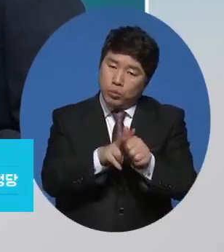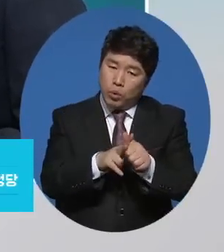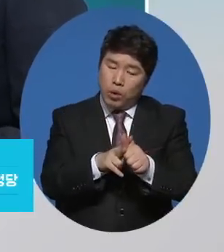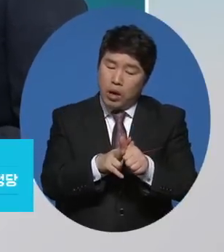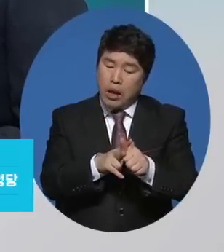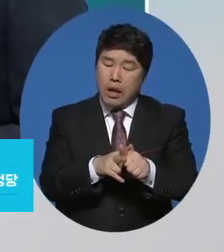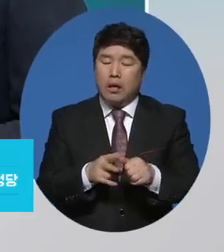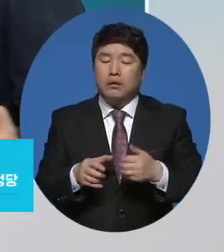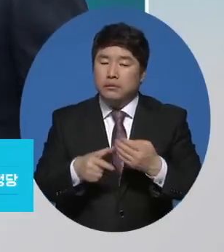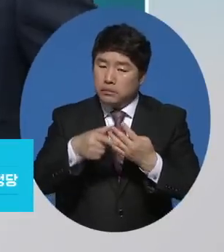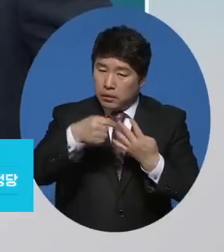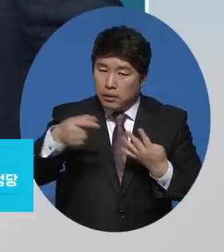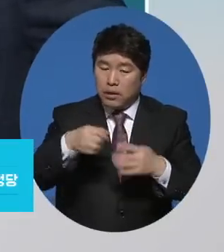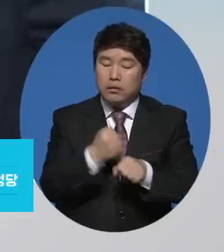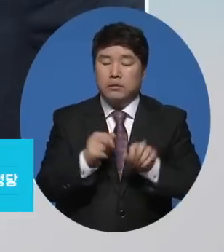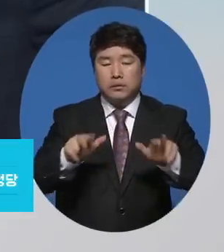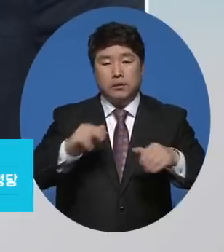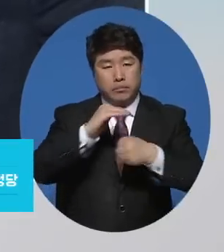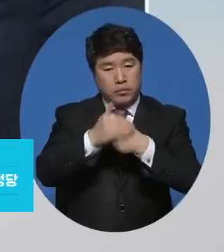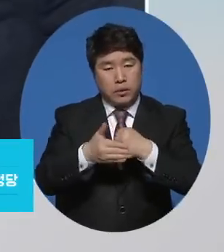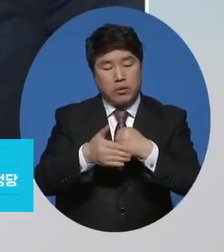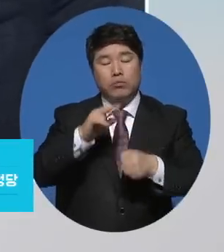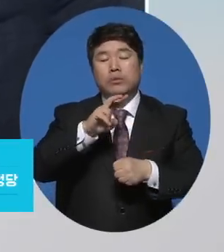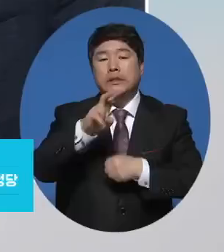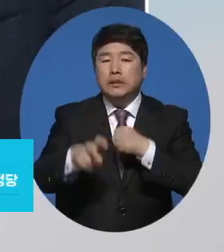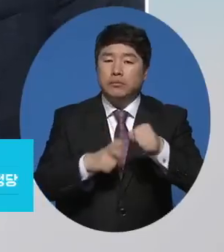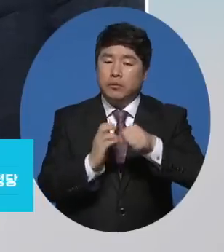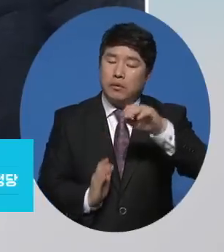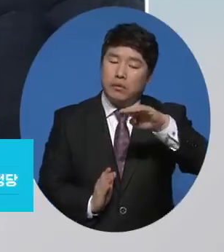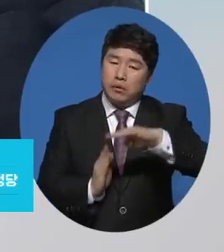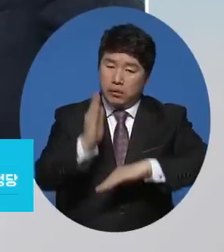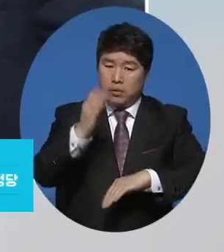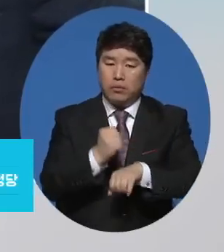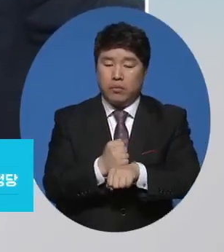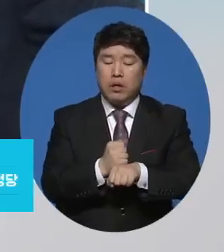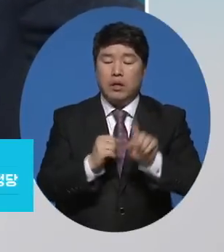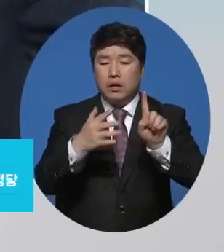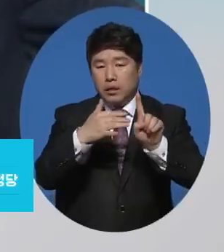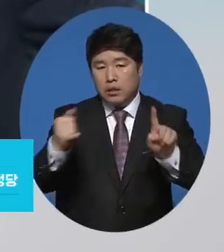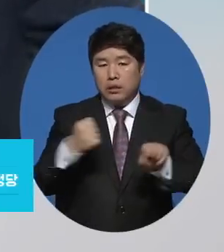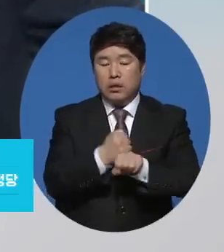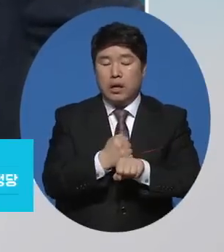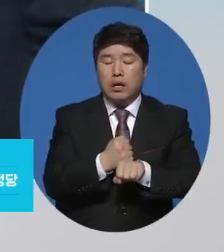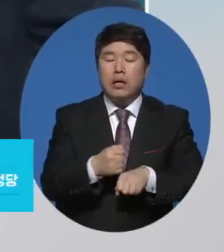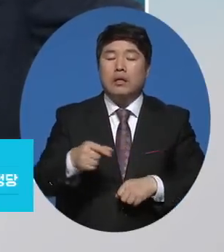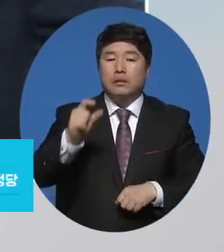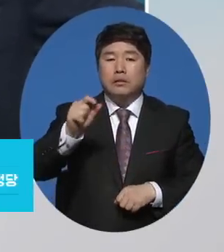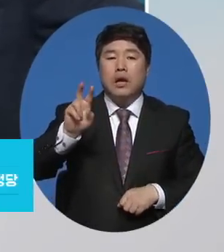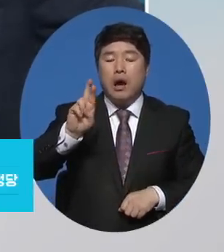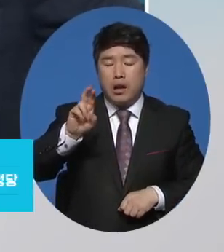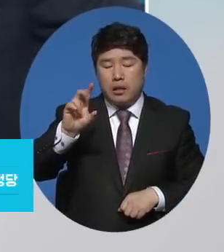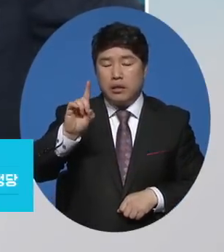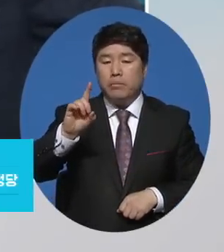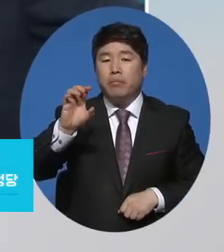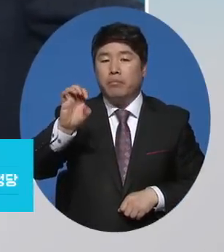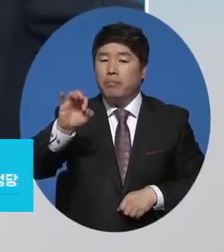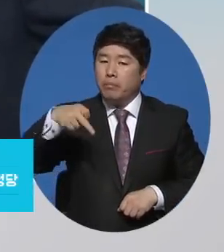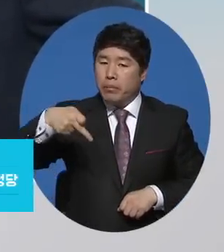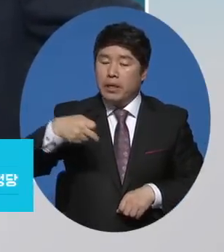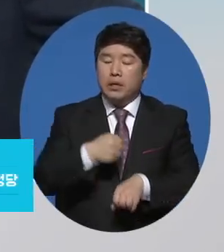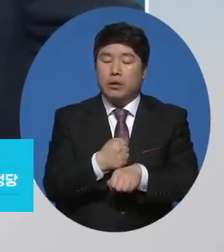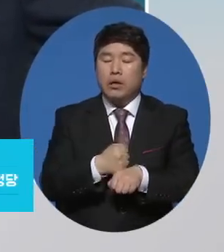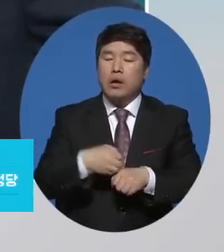하다가 지금 대구 같은 경우에는 20년 넘게 1인당 grdp 전국 꼴찌고사 2등이